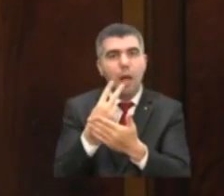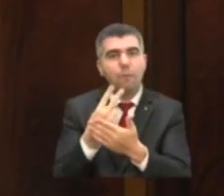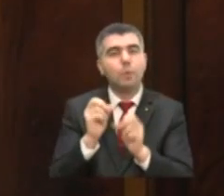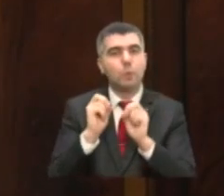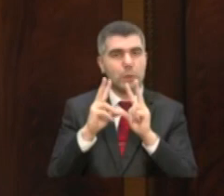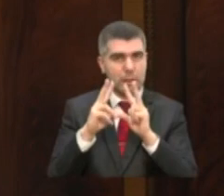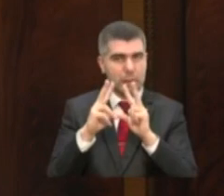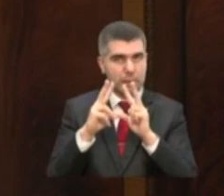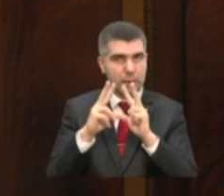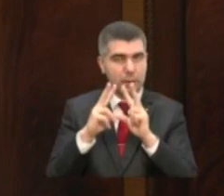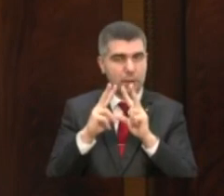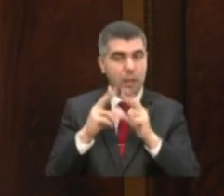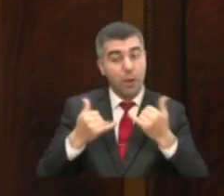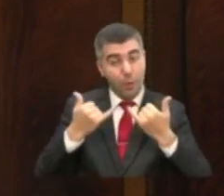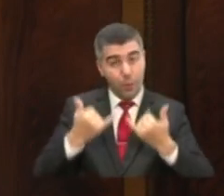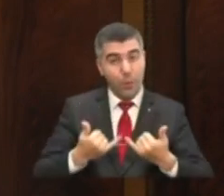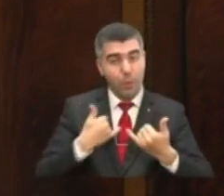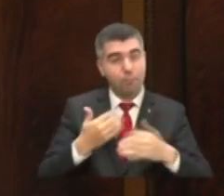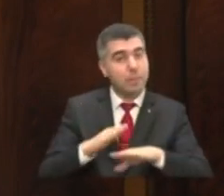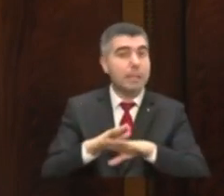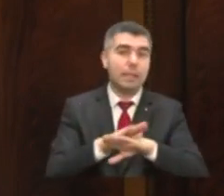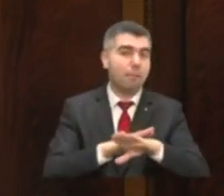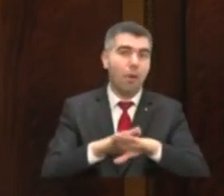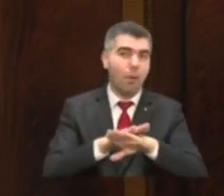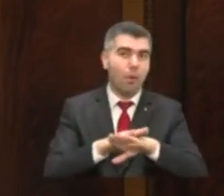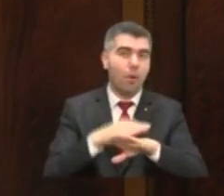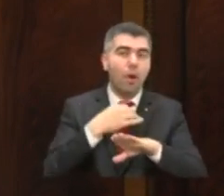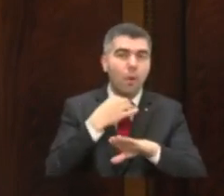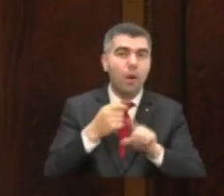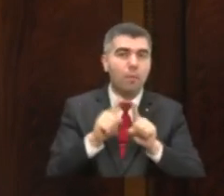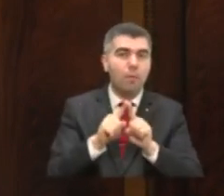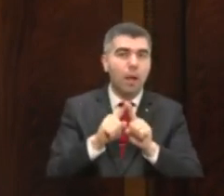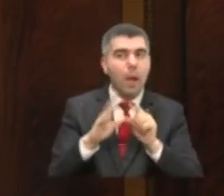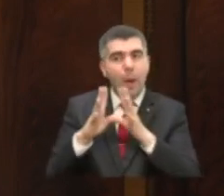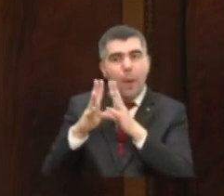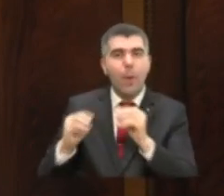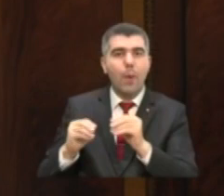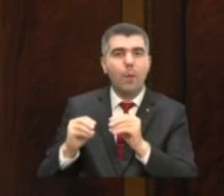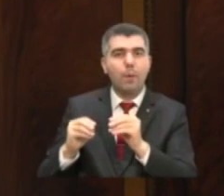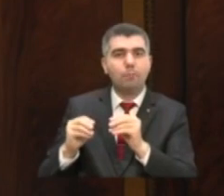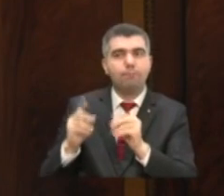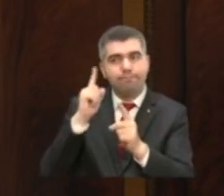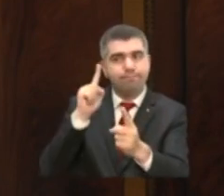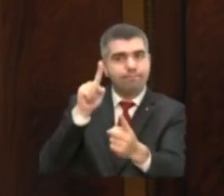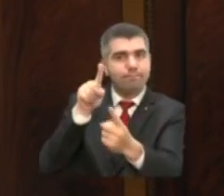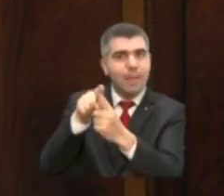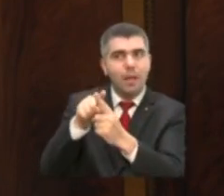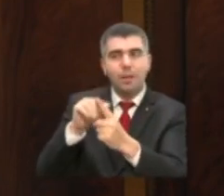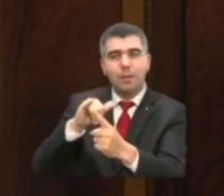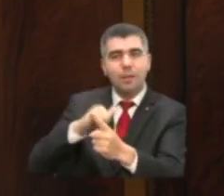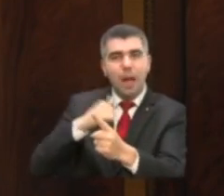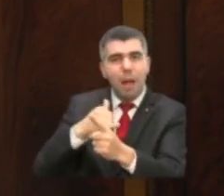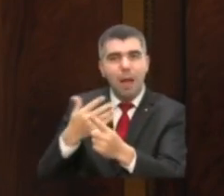فاليوم اسمحوا لي سيد رئيس الحكومة، إلا كنا كنتحدثوا على غياب الثقة لدى الشباب، فالغياب يبدأ